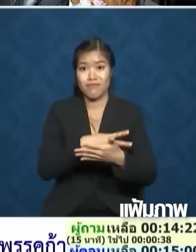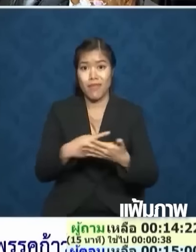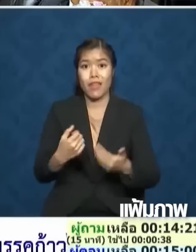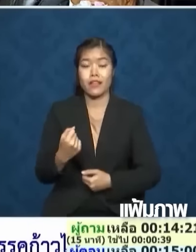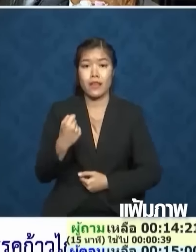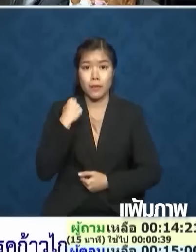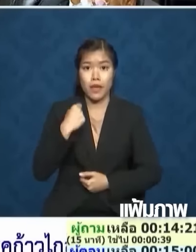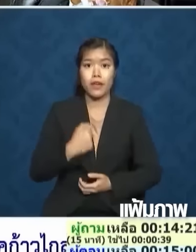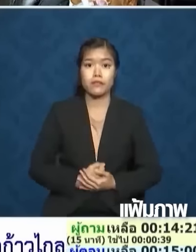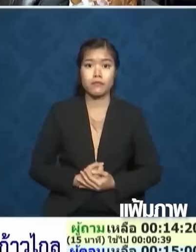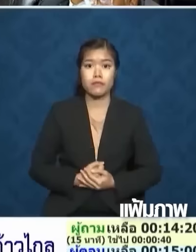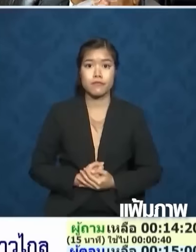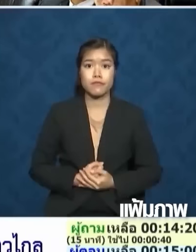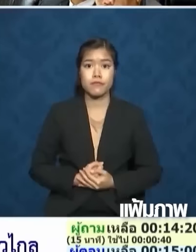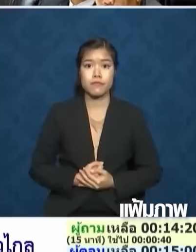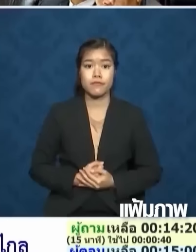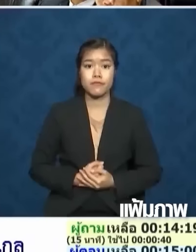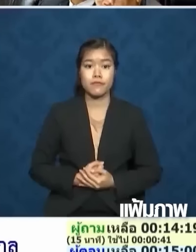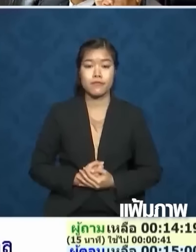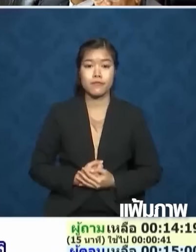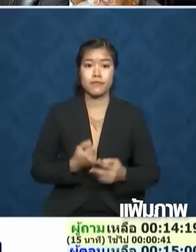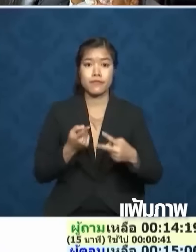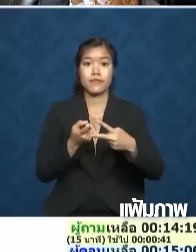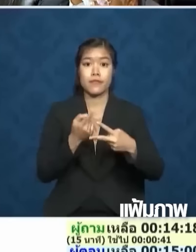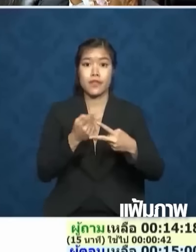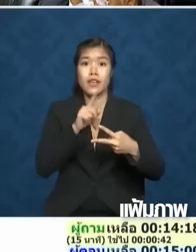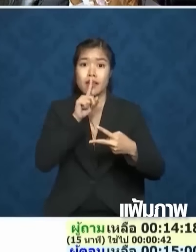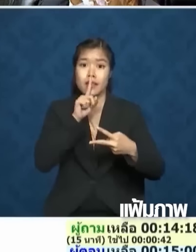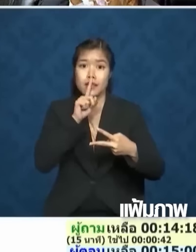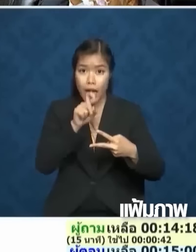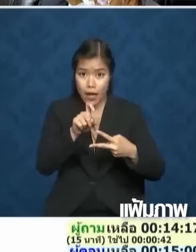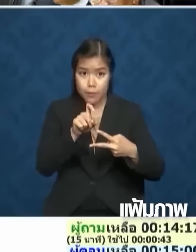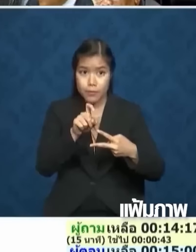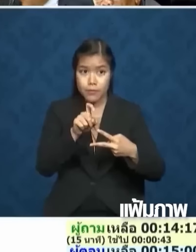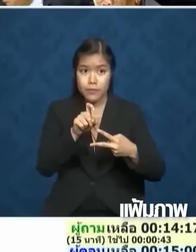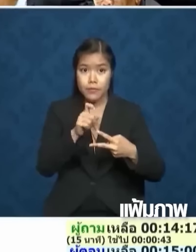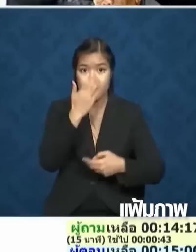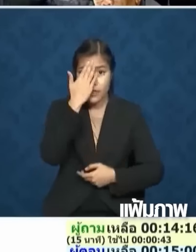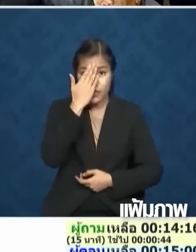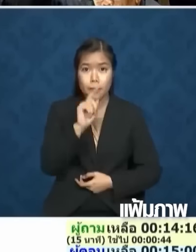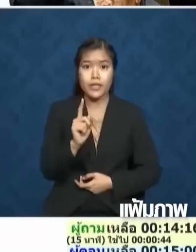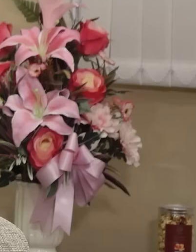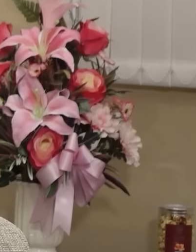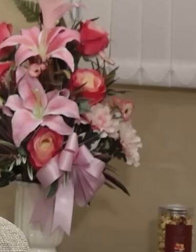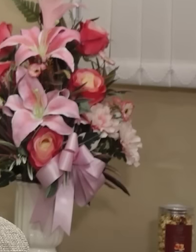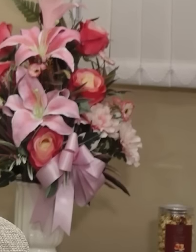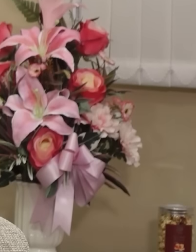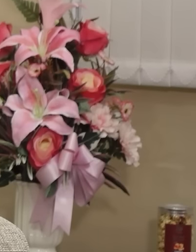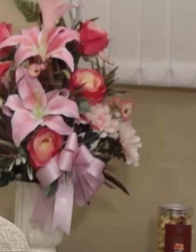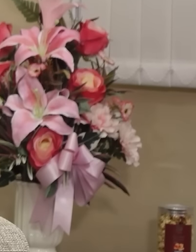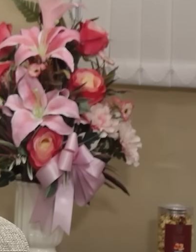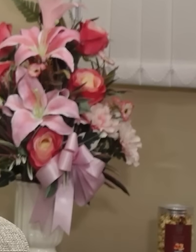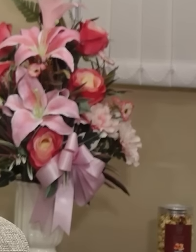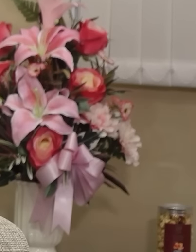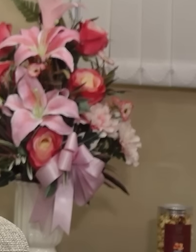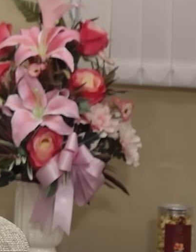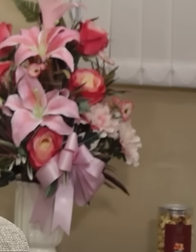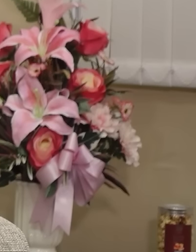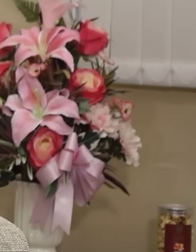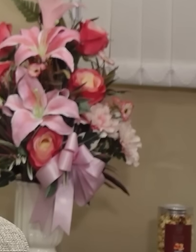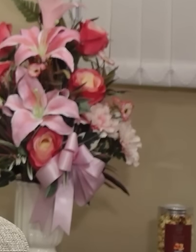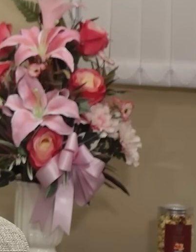เงี้ยจะไปหาที่ไหนตอนโหวตคุณพิธาได้มา 10กว่าคนเองอค่ะจาก 250ใช่มั้ยครับเงี้ยอแต่ถ้าเลือก